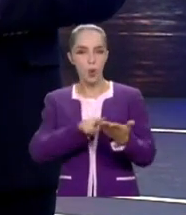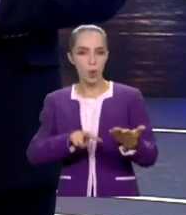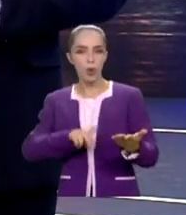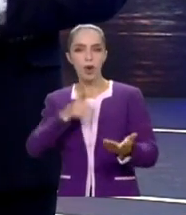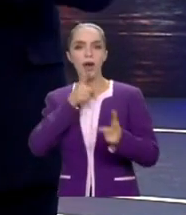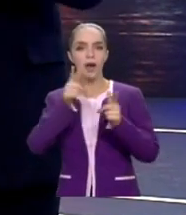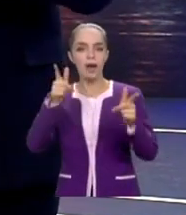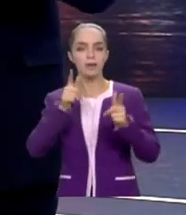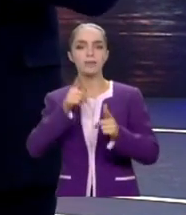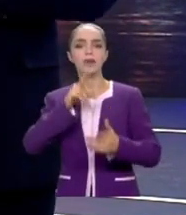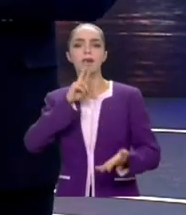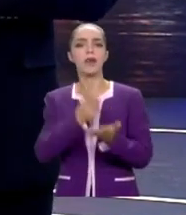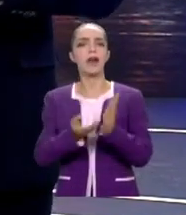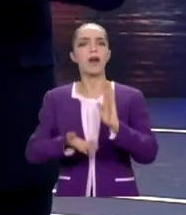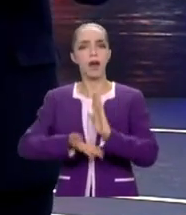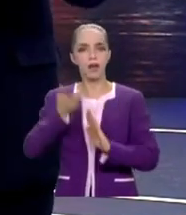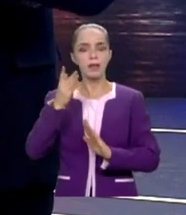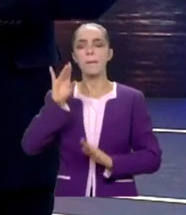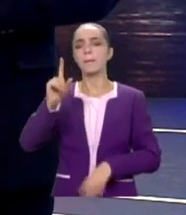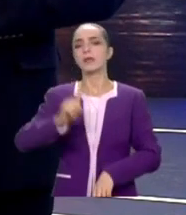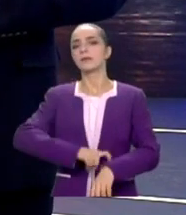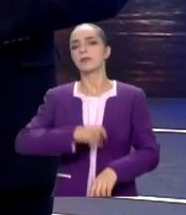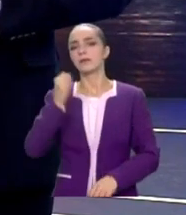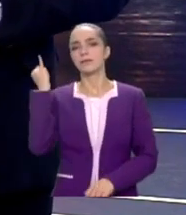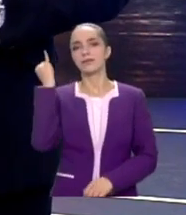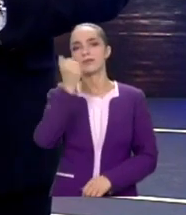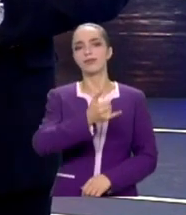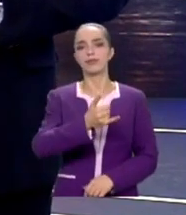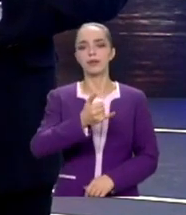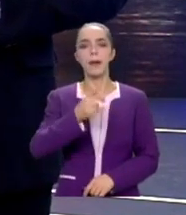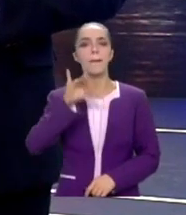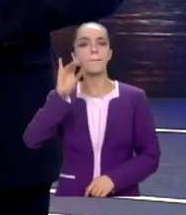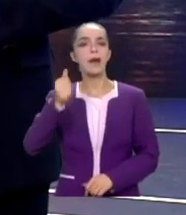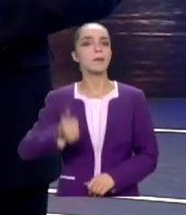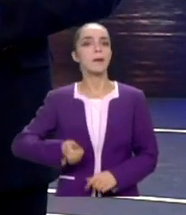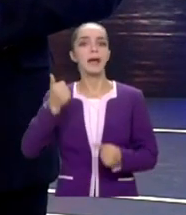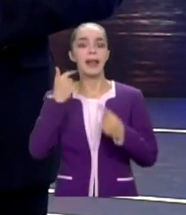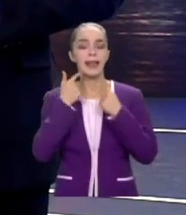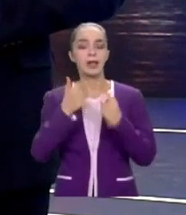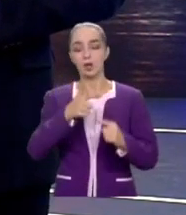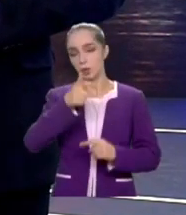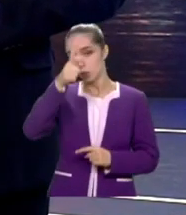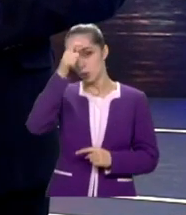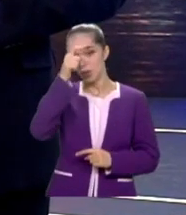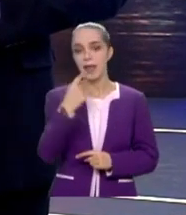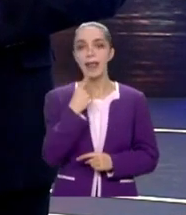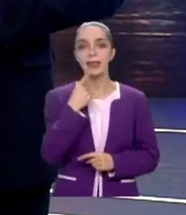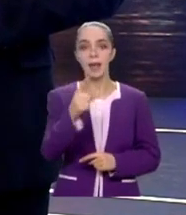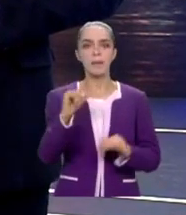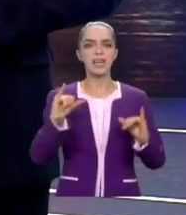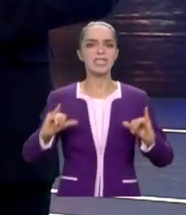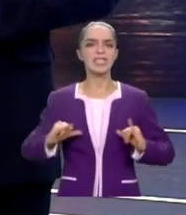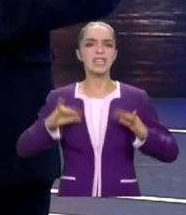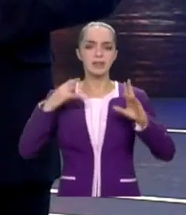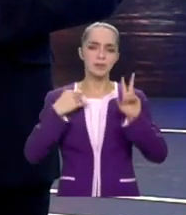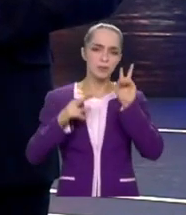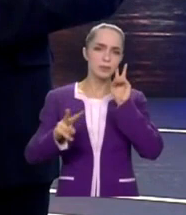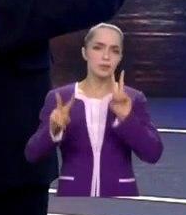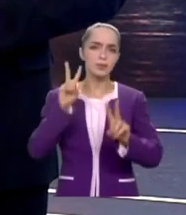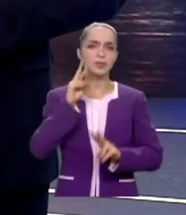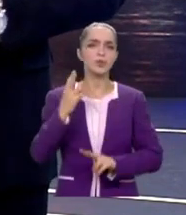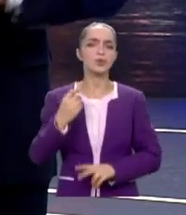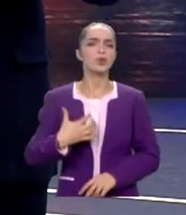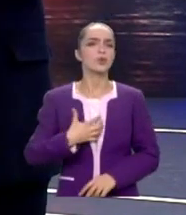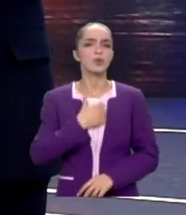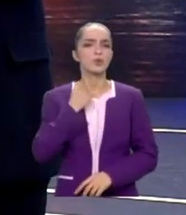sert tepki geldi. İzleyeceksiniz haberde sözlerini ama hatırlatalım. Şöyle diyor Devlet Bahçeli. Türk'üm demekten rahatsızlıkları hüsran verici bir